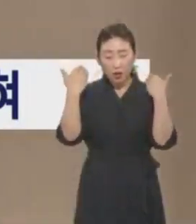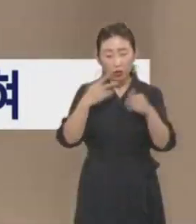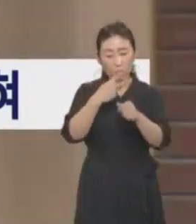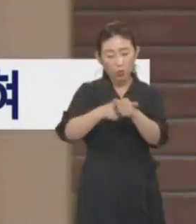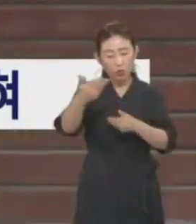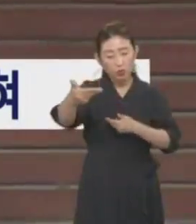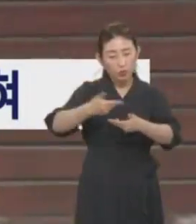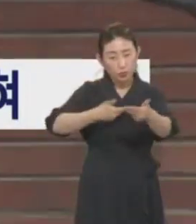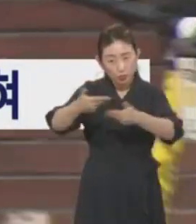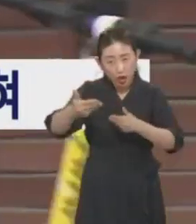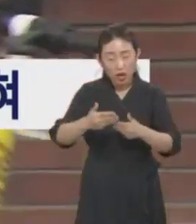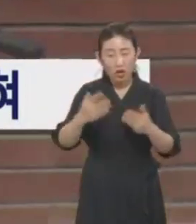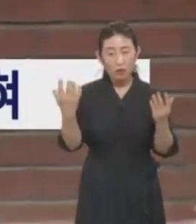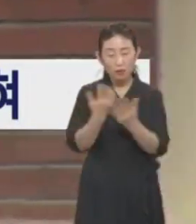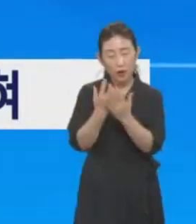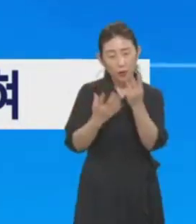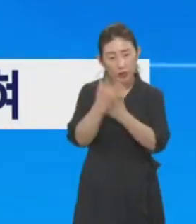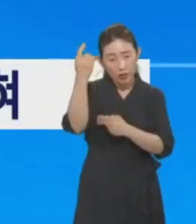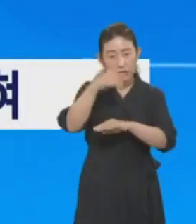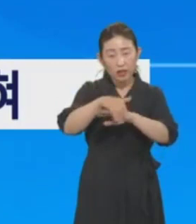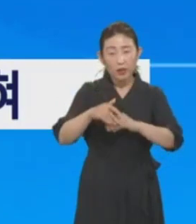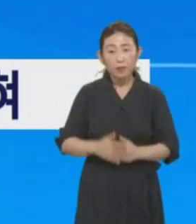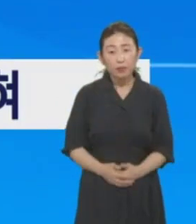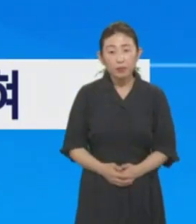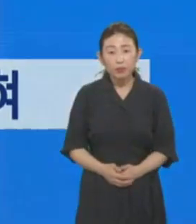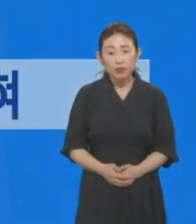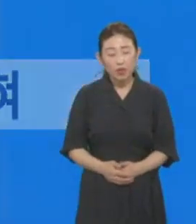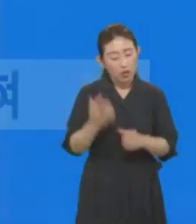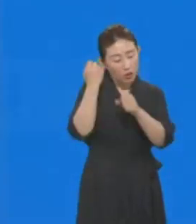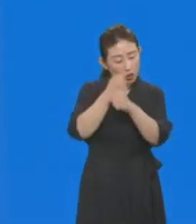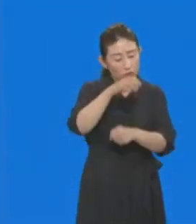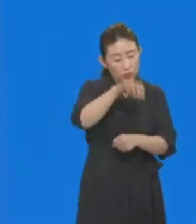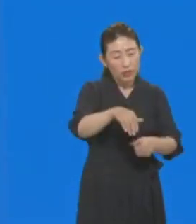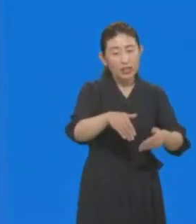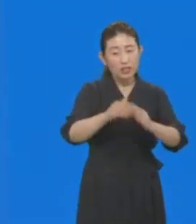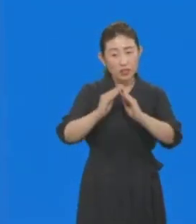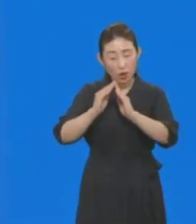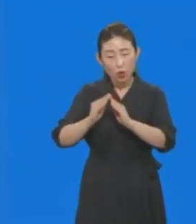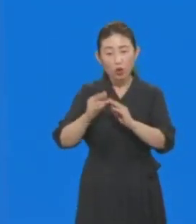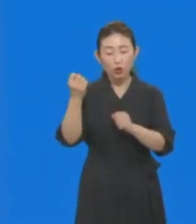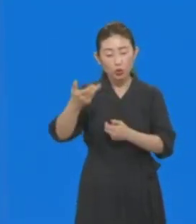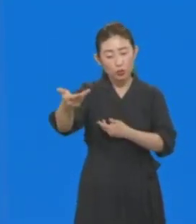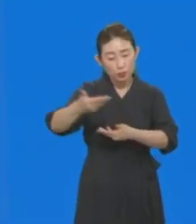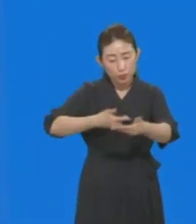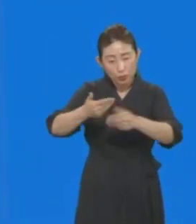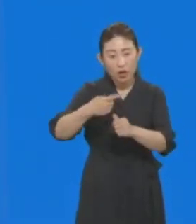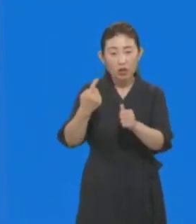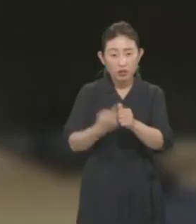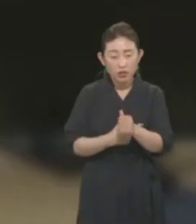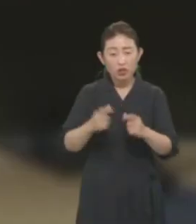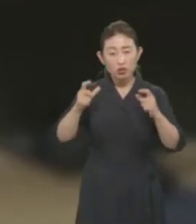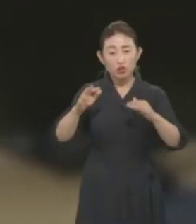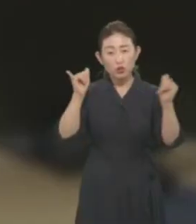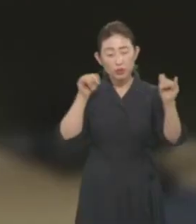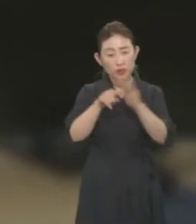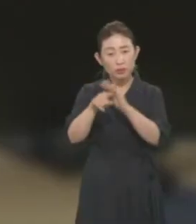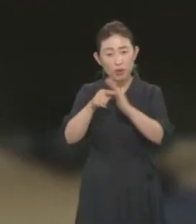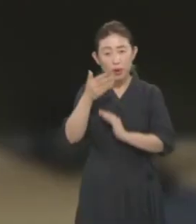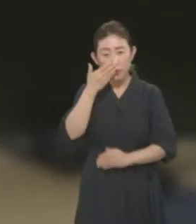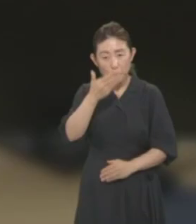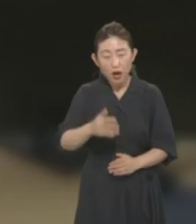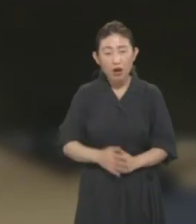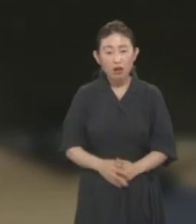완전 통합을 추진하고 있습니다. 캠퍼스별로 연구기관과 주민들이 왕래하는 개방형 캠퍼스를 구축하고 교수